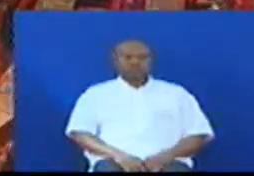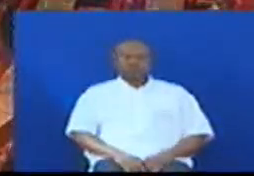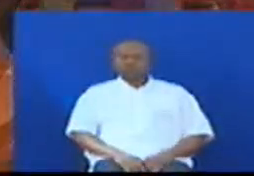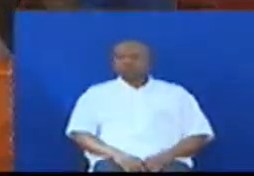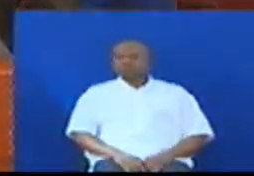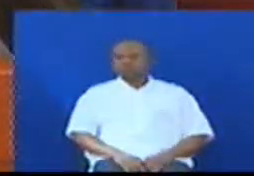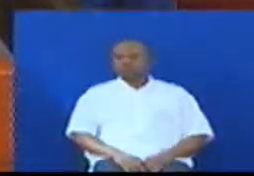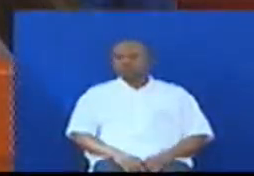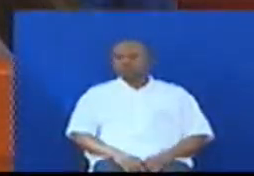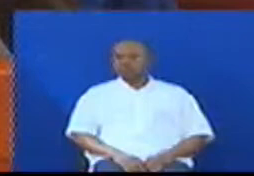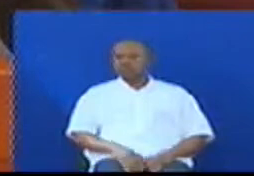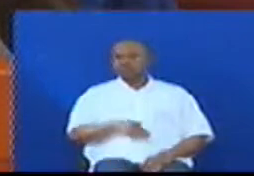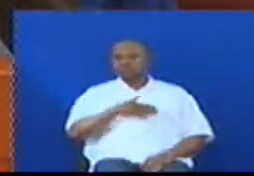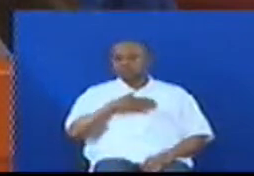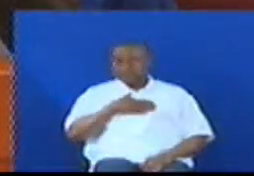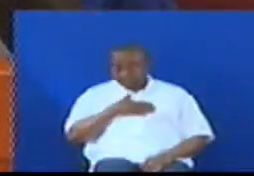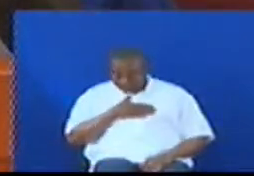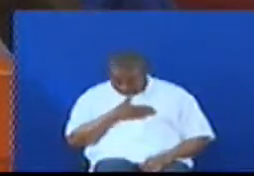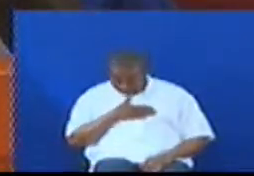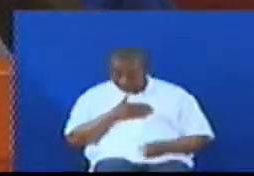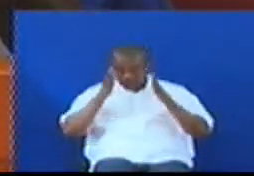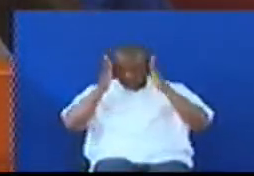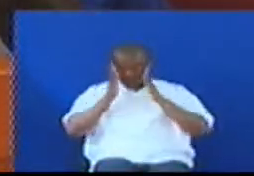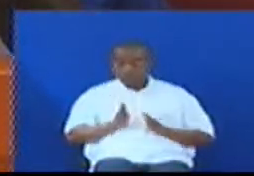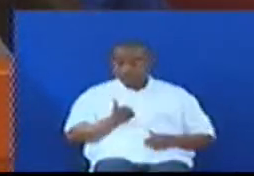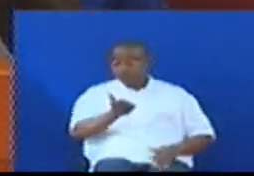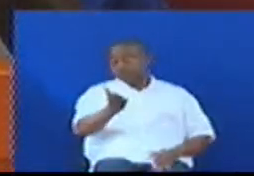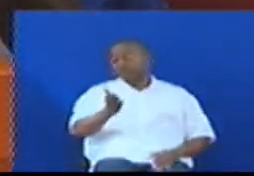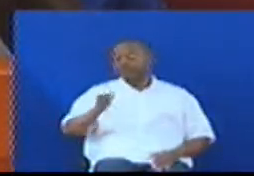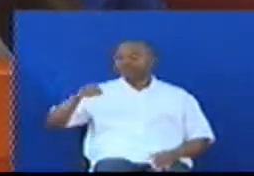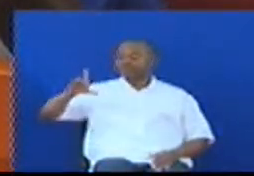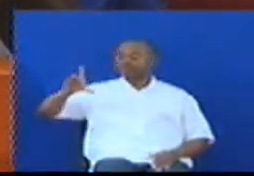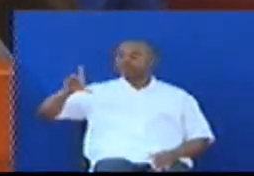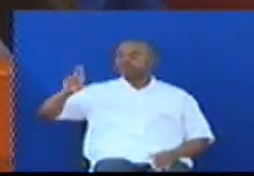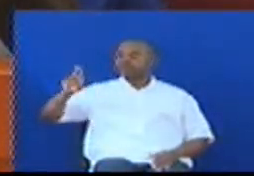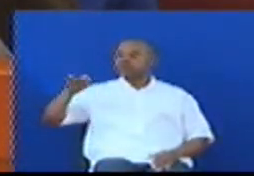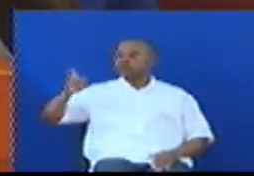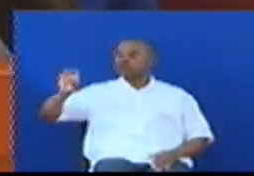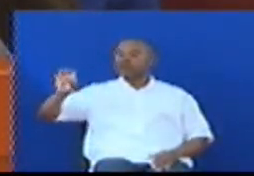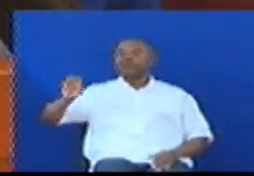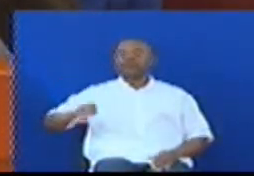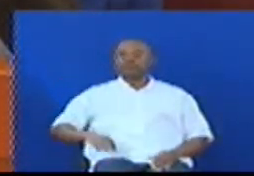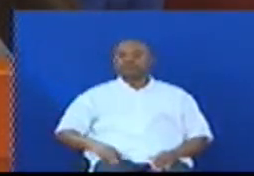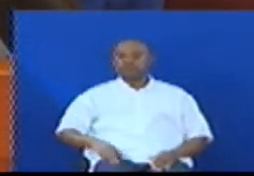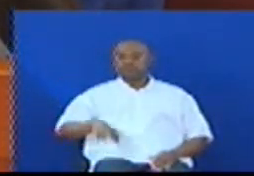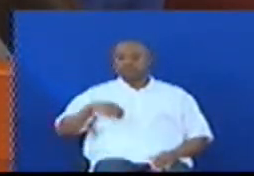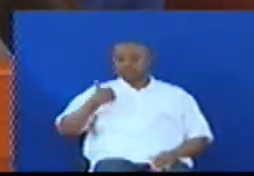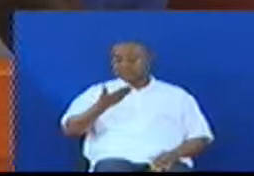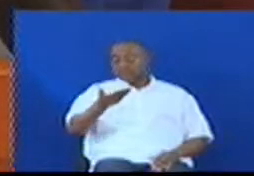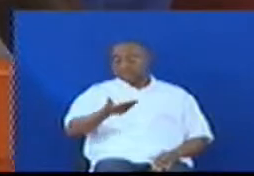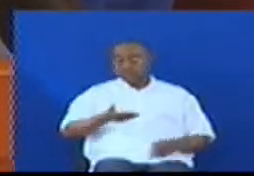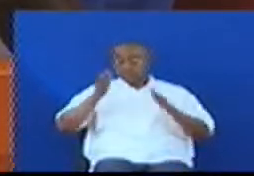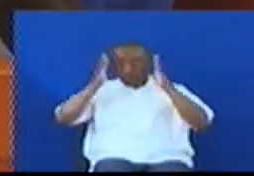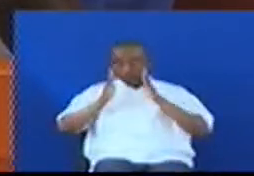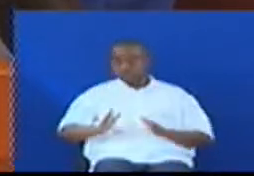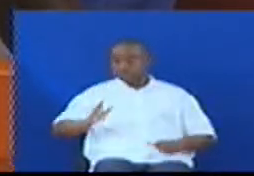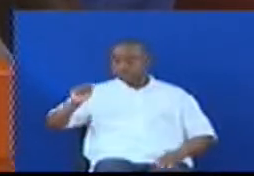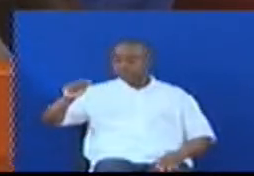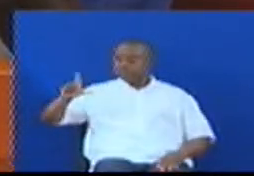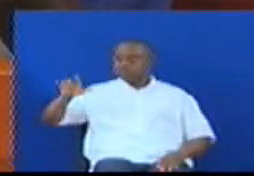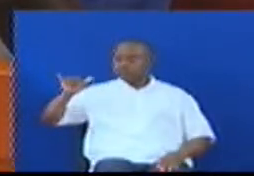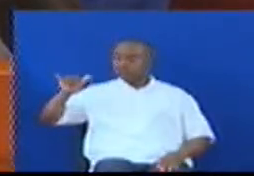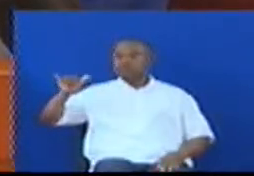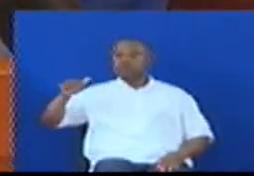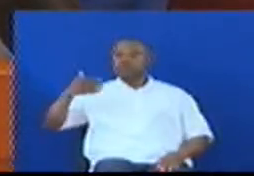Asante sana Catherine Ruge. Nisha kutaja Mheshimiwa Ali Salim Vamis.